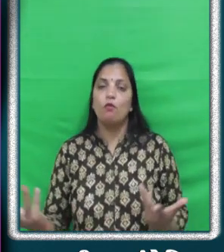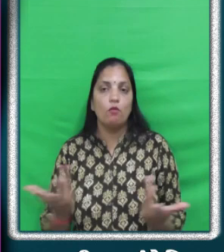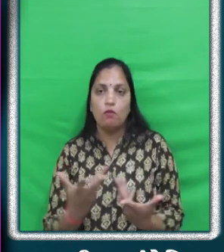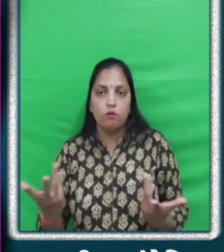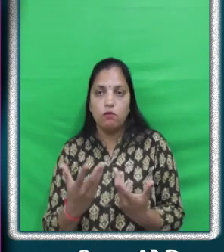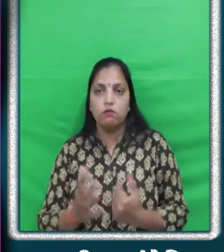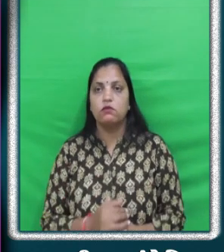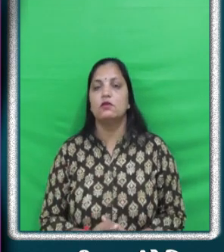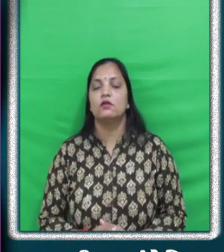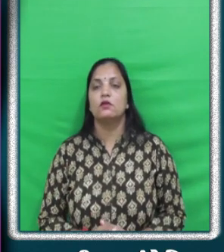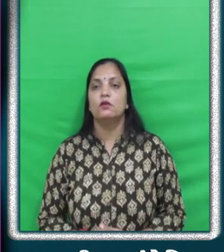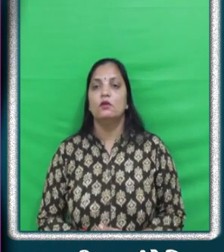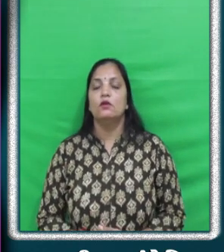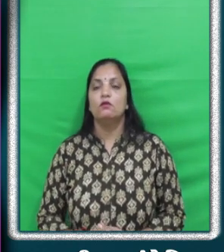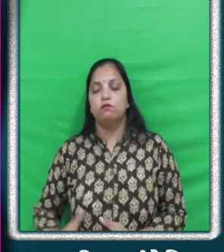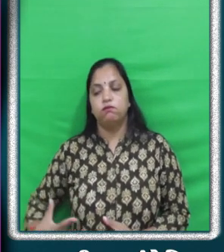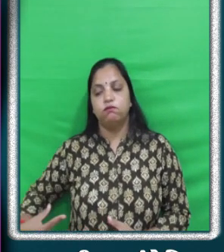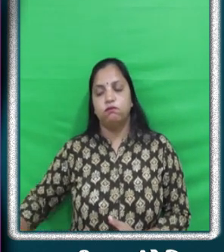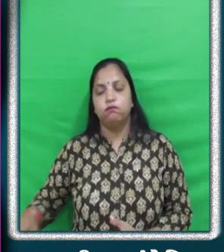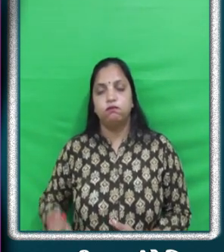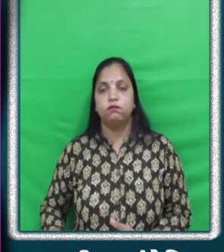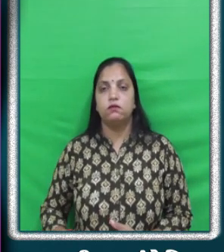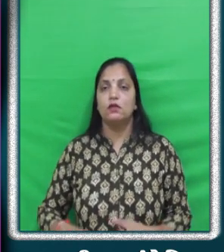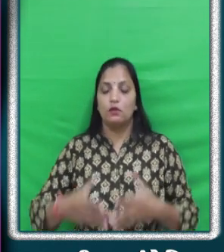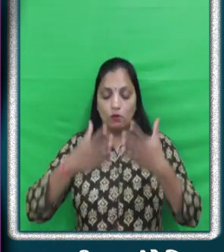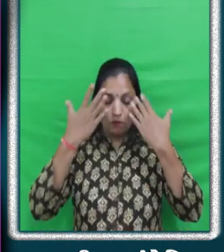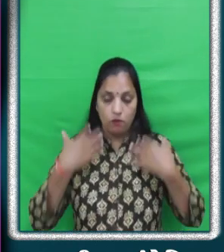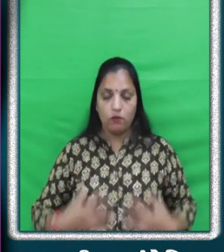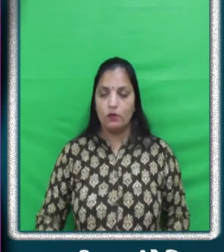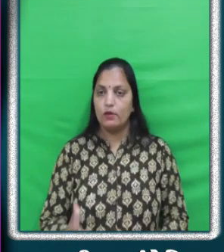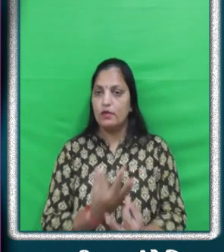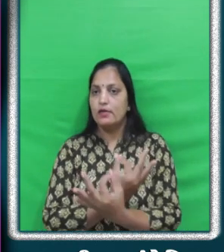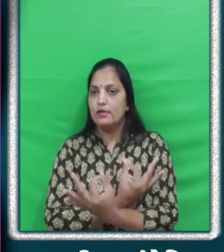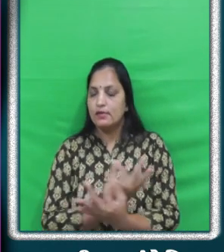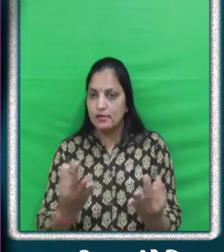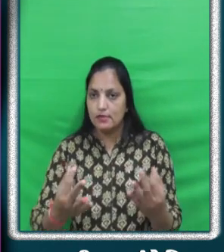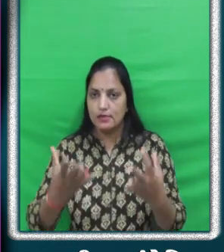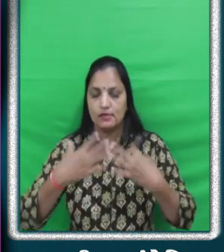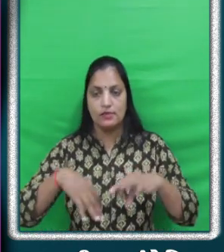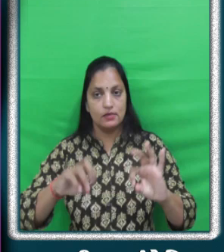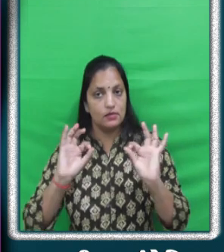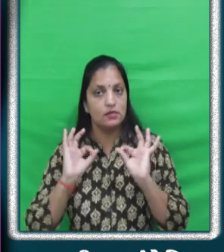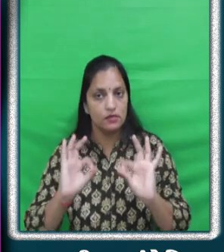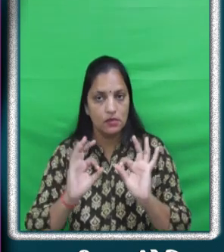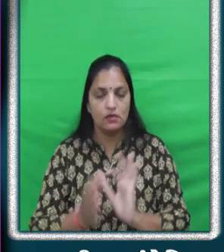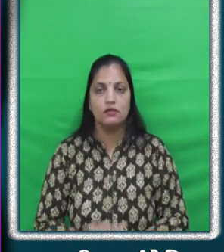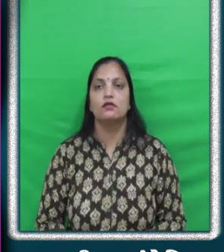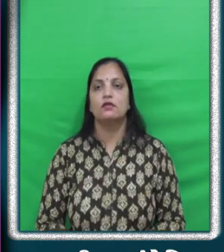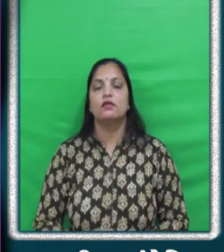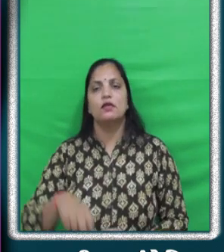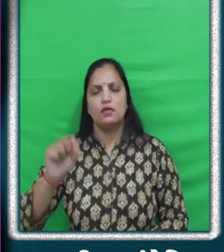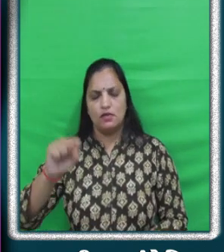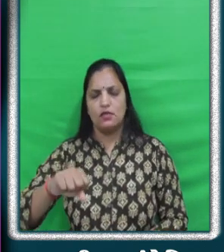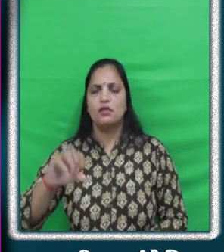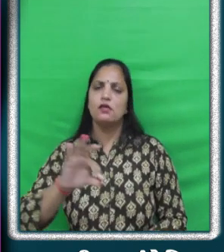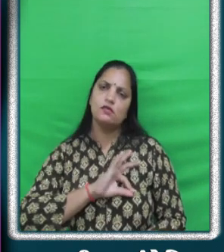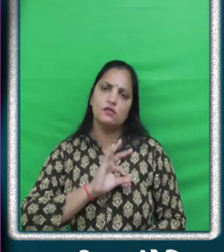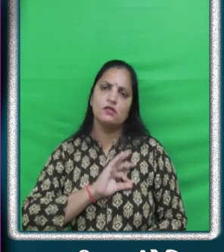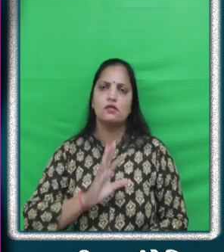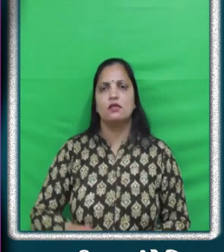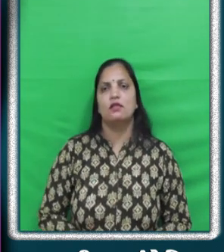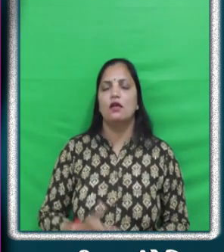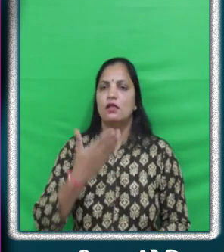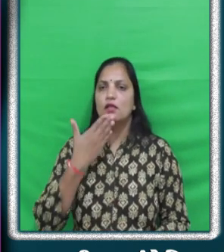જેથી શરીર કેવું રહે, સ્વસ્થ રહી શકે. કમેન્ટ બધાની આવી રહી છે, વેરી ગુડ, યસ બધા કહી રહ્યા છે, લાઈક કરી રહ્યા